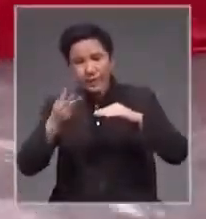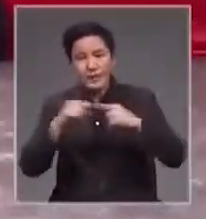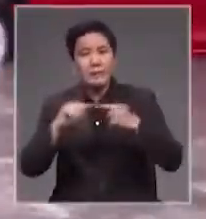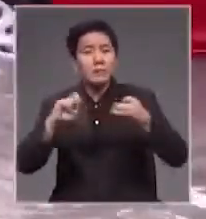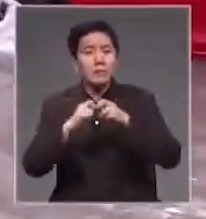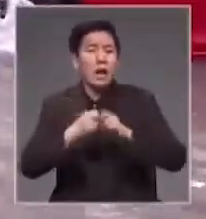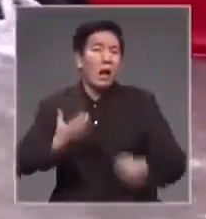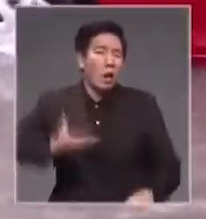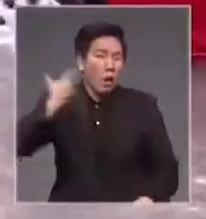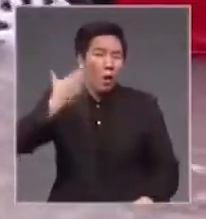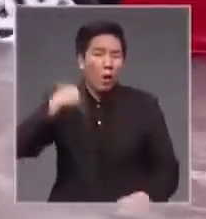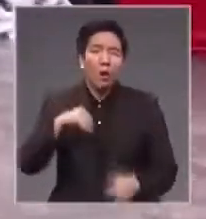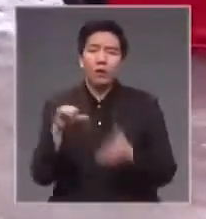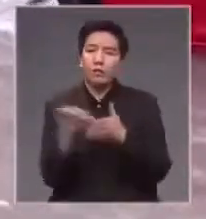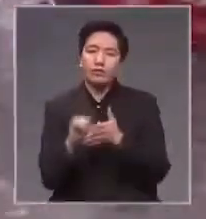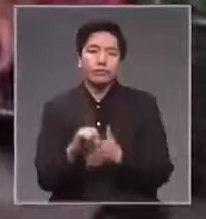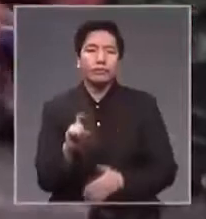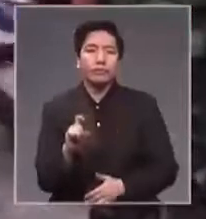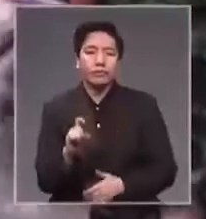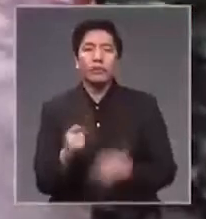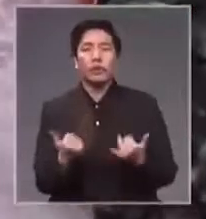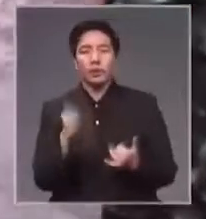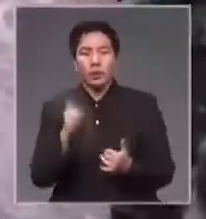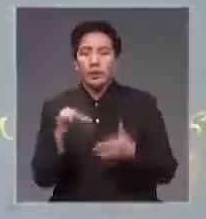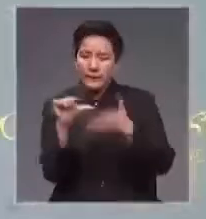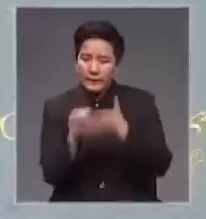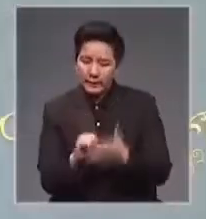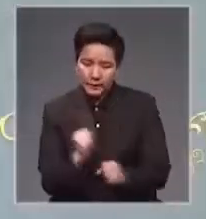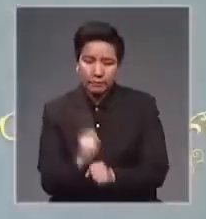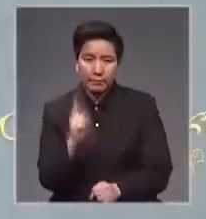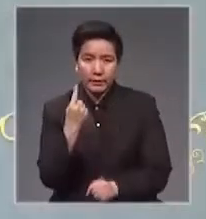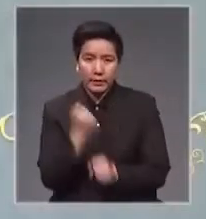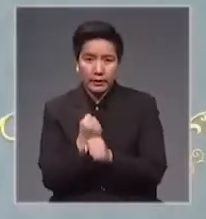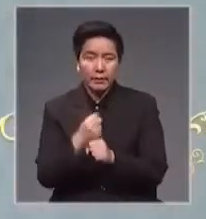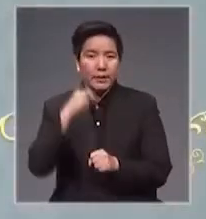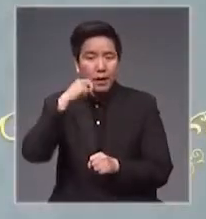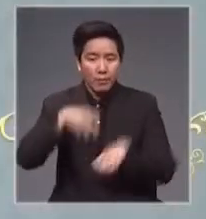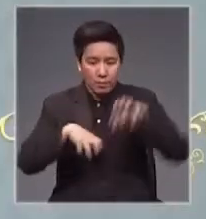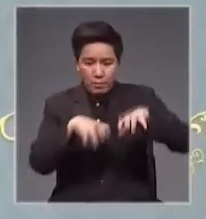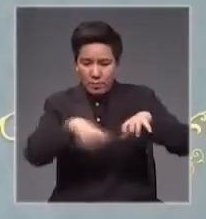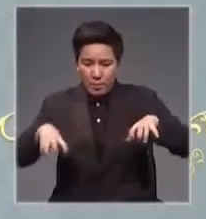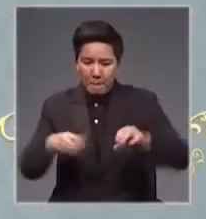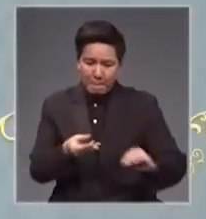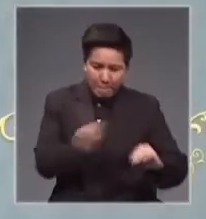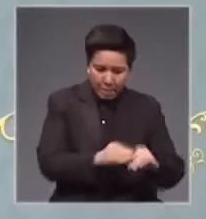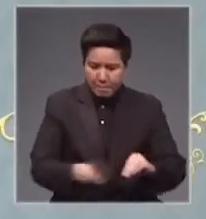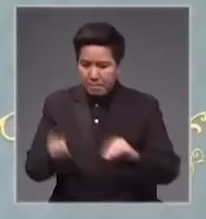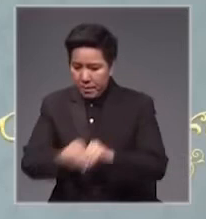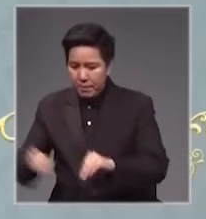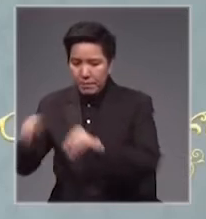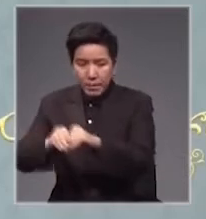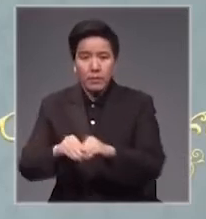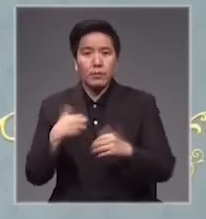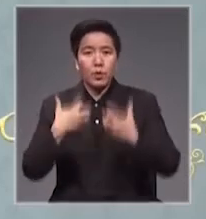ไว้ก็แก้ไขไม่ได้นะครับก็ต้องทำกันใหม่เช่นการสร้างสถานีสูบน้ำขนาดใหญ่เพิ่มเติมเราก็มีโครงการอีกโครง